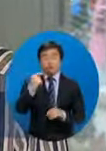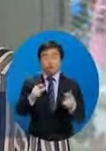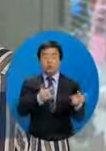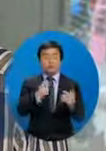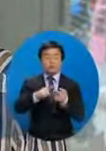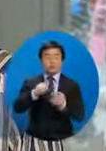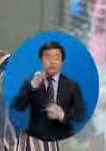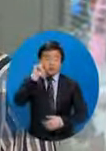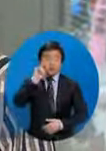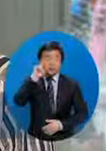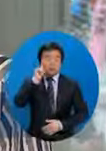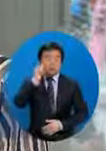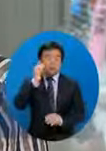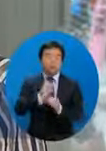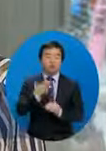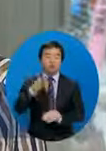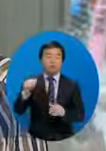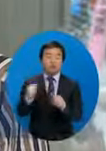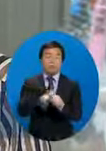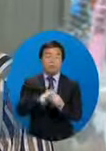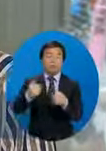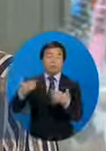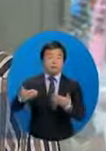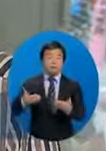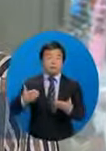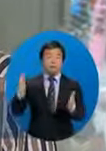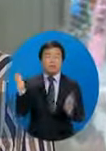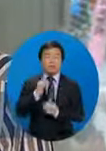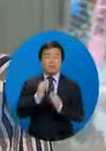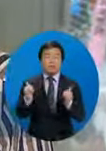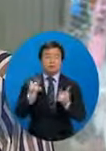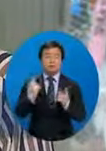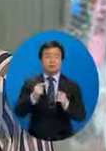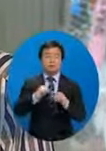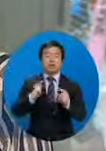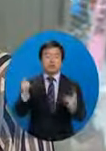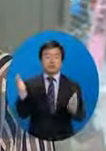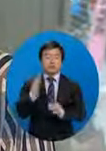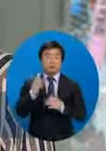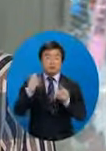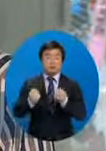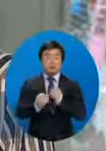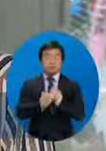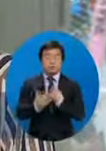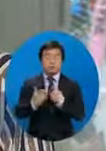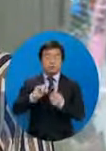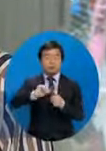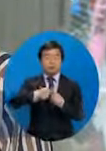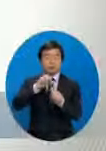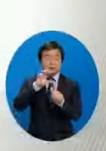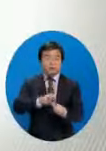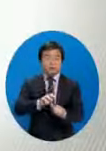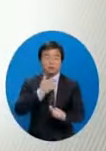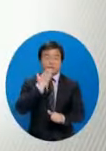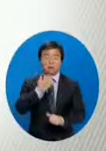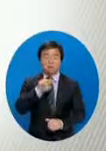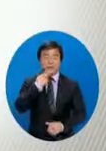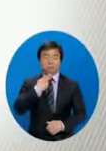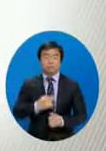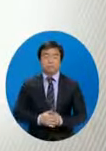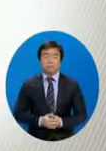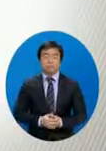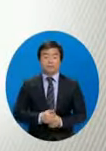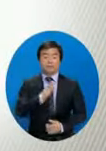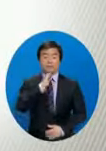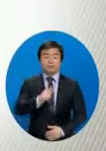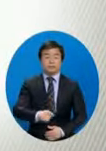신경을 쓰는데 사실 폭력에 노출된 학생들은 그렇지 않은 학생들이 많아서 역지효과가 별로 없는 것 같습니다. 실제로